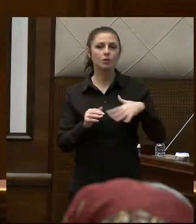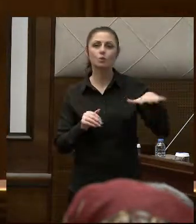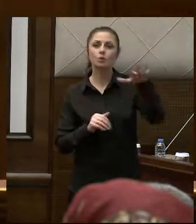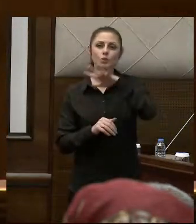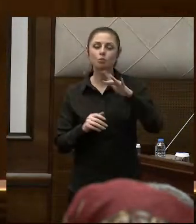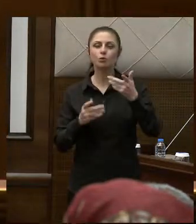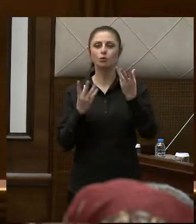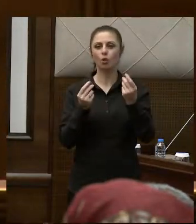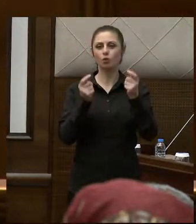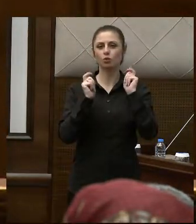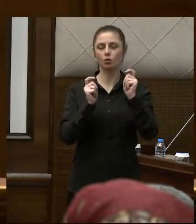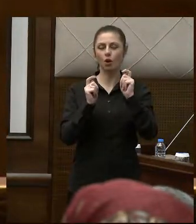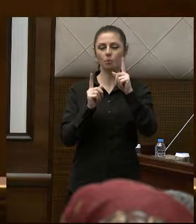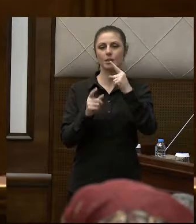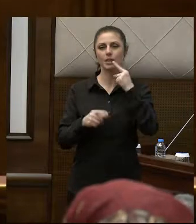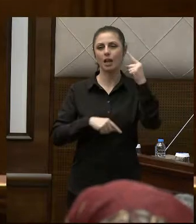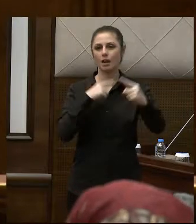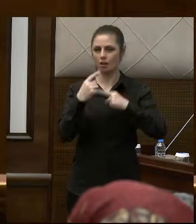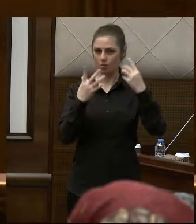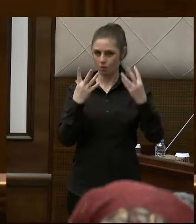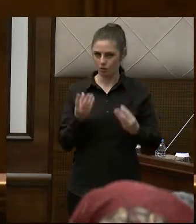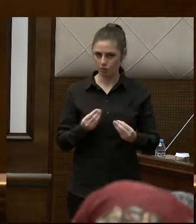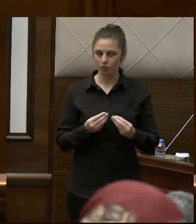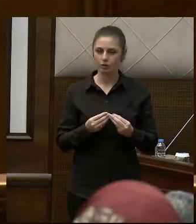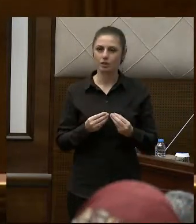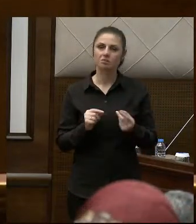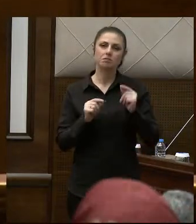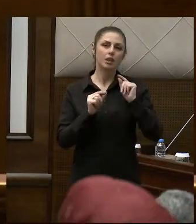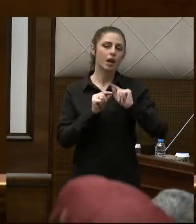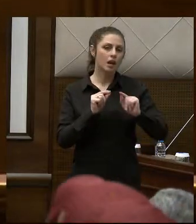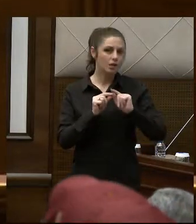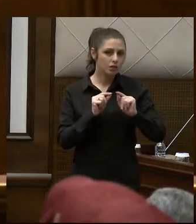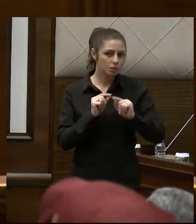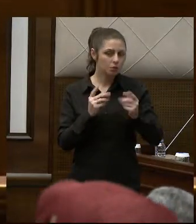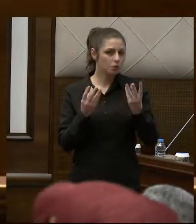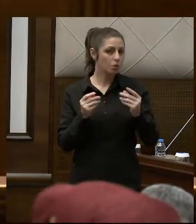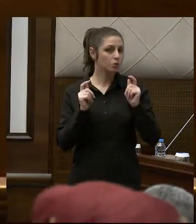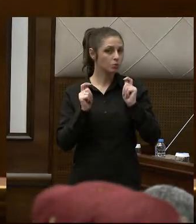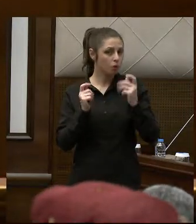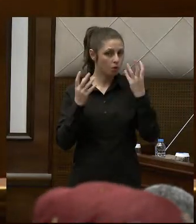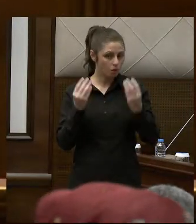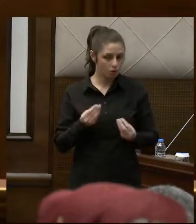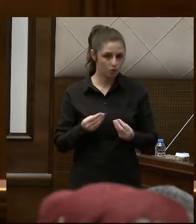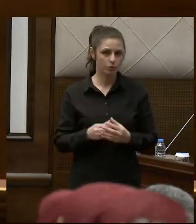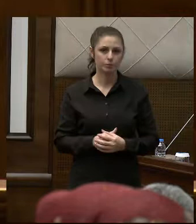tümünde zor bir yıl olmuştur. Ekonomik yönden zor bir yılımız oldu.